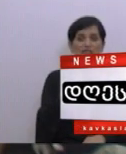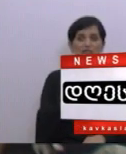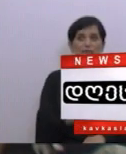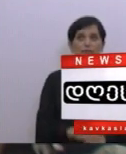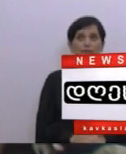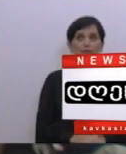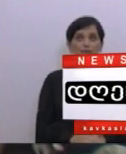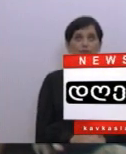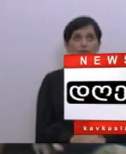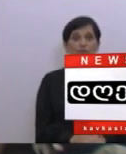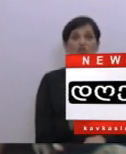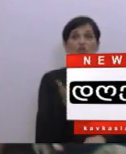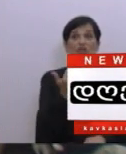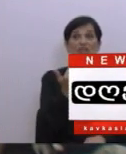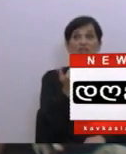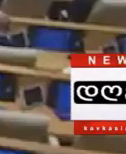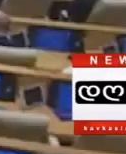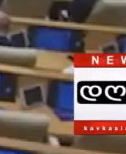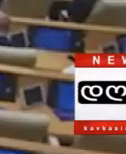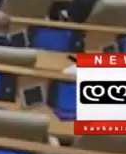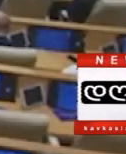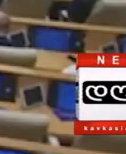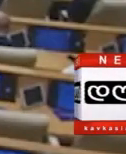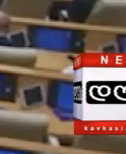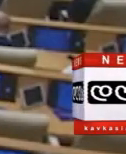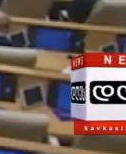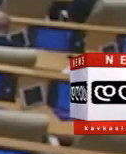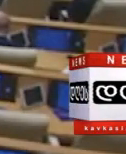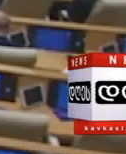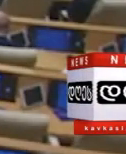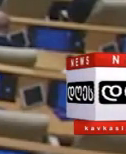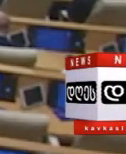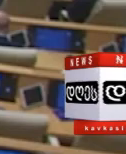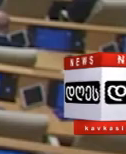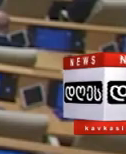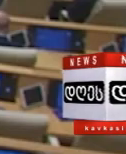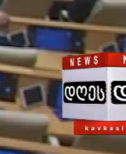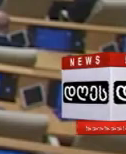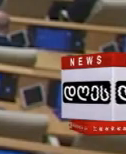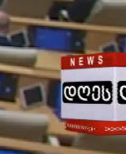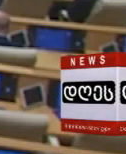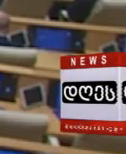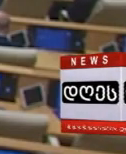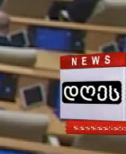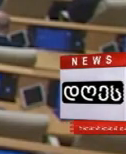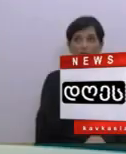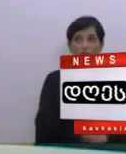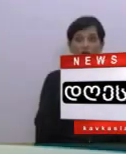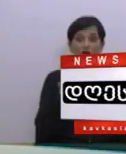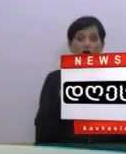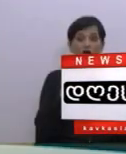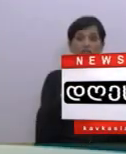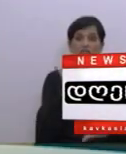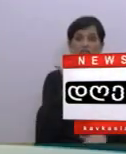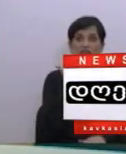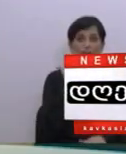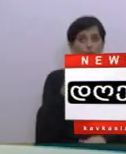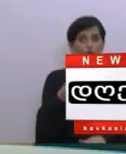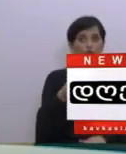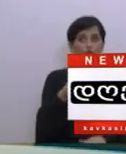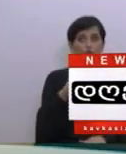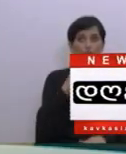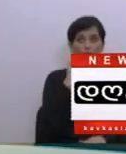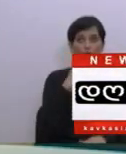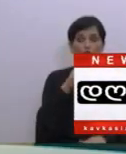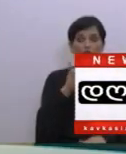საპასუხოდ ეკონომიკის მინისტრმა თქვა, რომ ანაკლიის პორტთან დაკავშირებულ კონკურსში მეორე ეტაპზე გადასული ორი კომპანიიდან ერთი შვეიცარიულ ლუქსემბურგული, მეორე